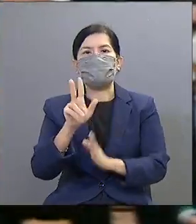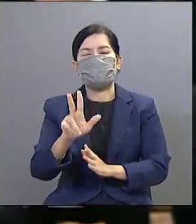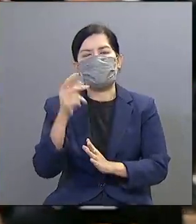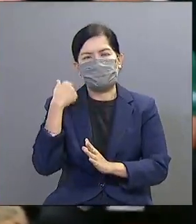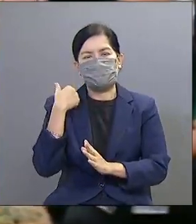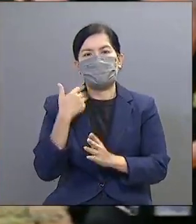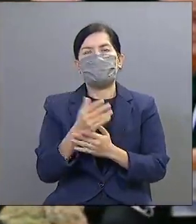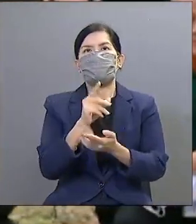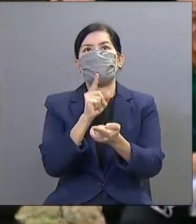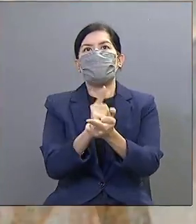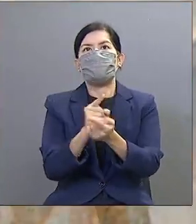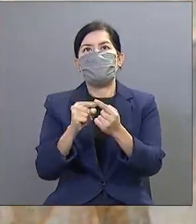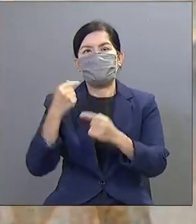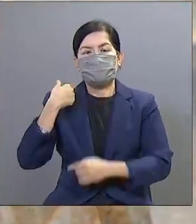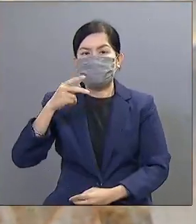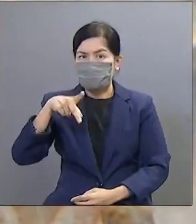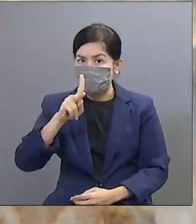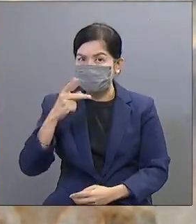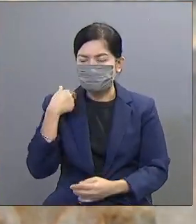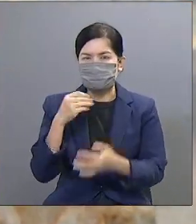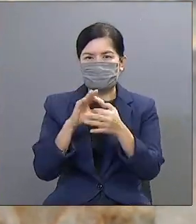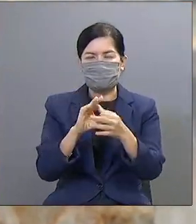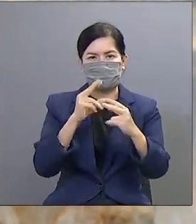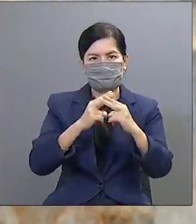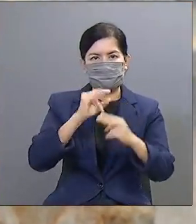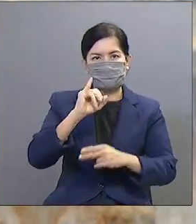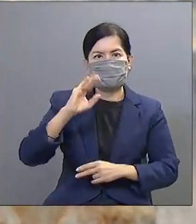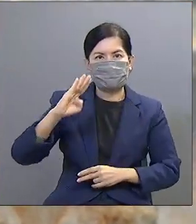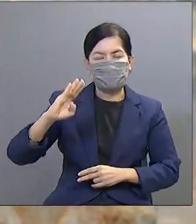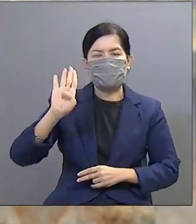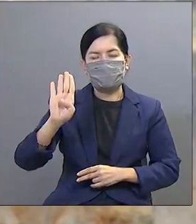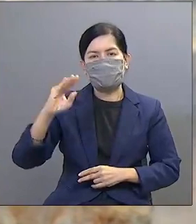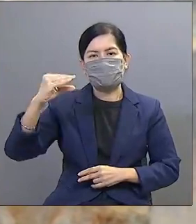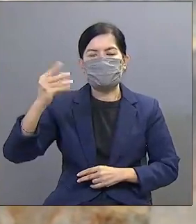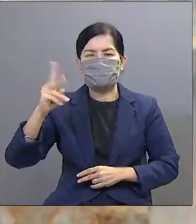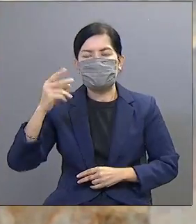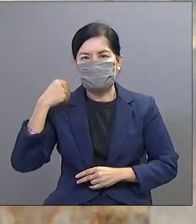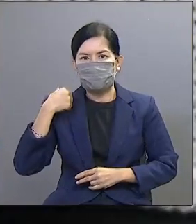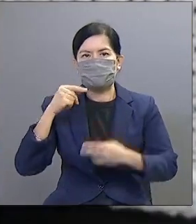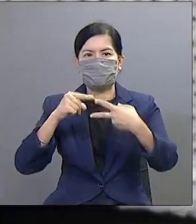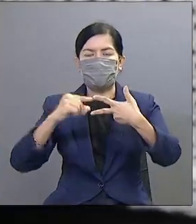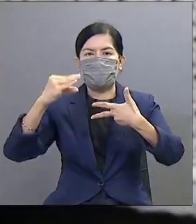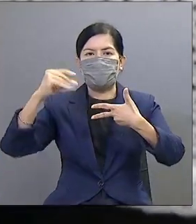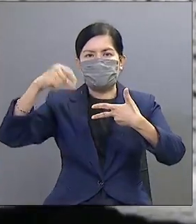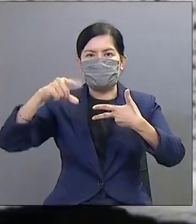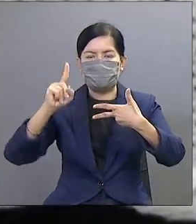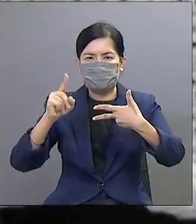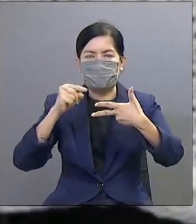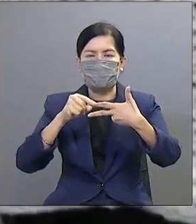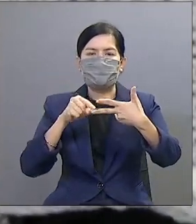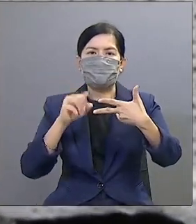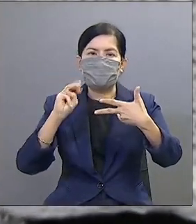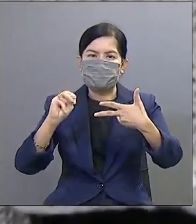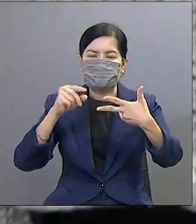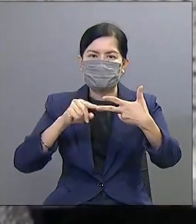องแกท่าต่ มากมายไม่วาจะเป็น bicarbonate่าตเหล็ หอว calcium ค่